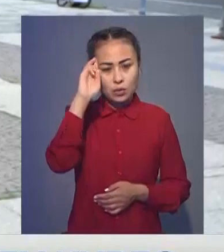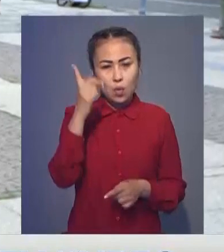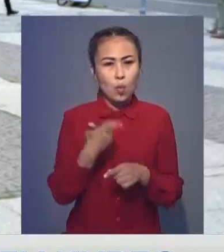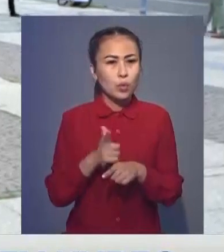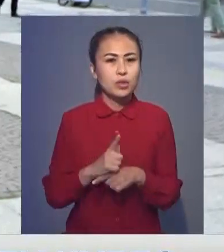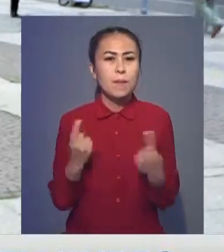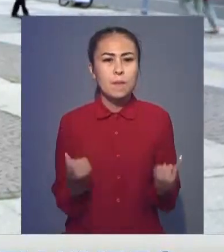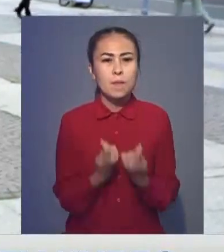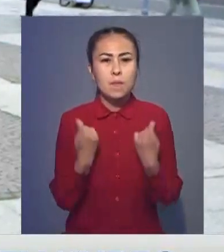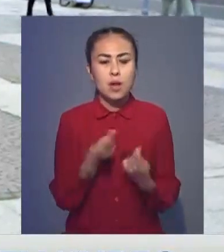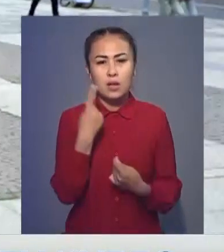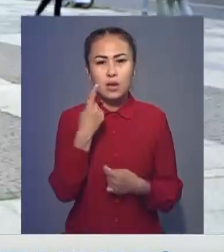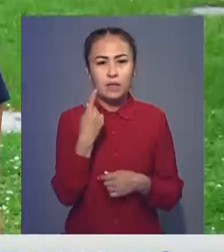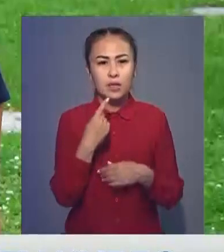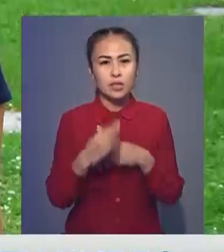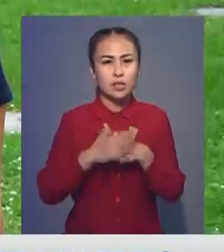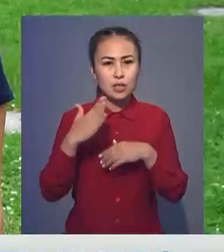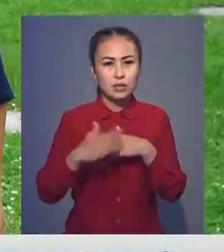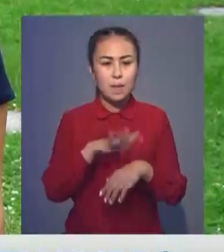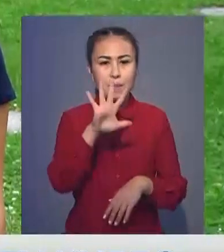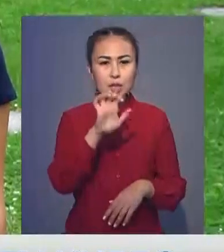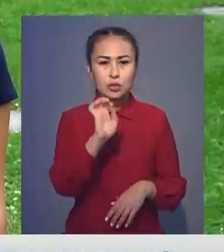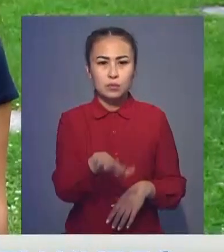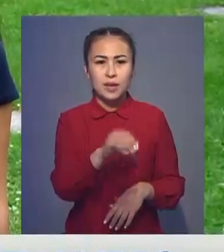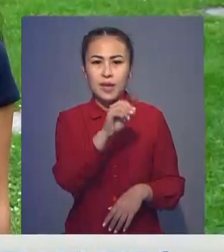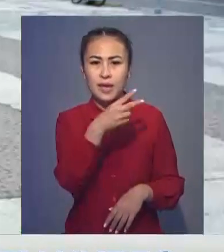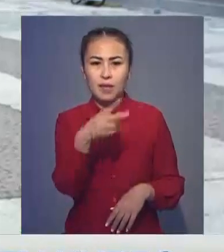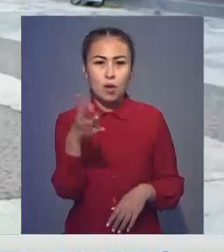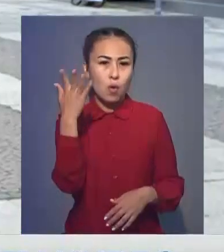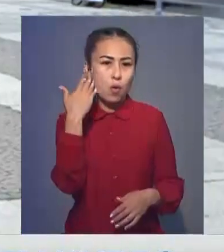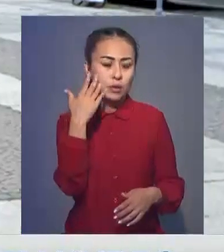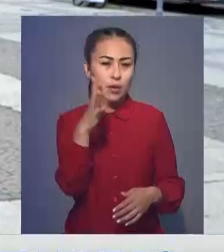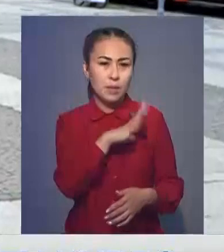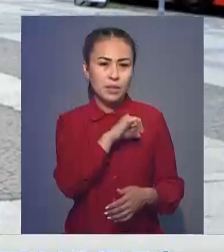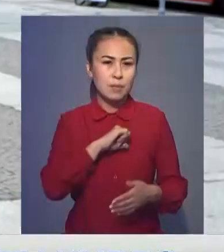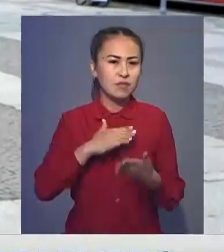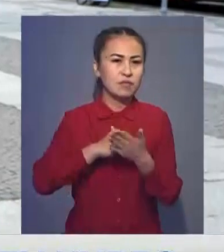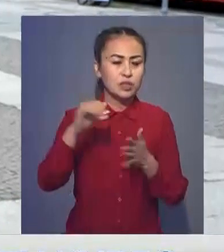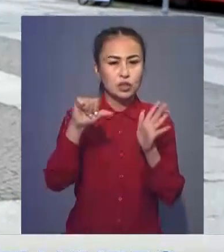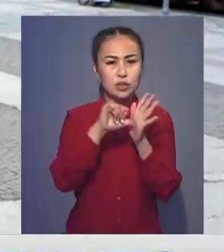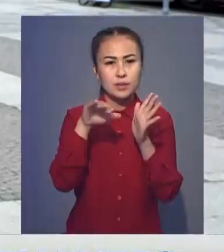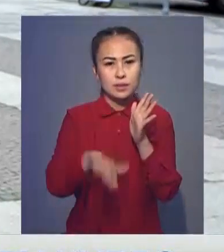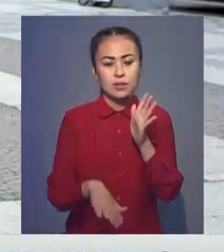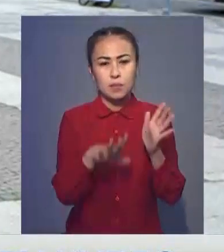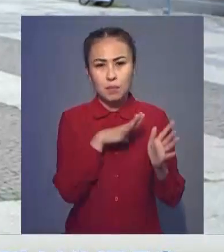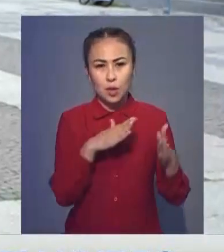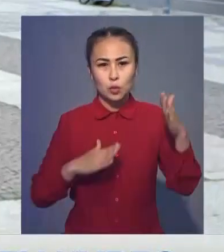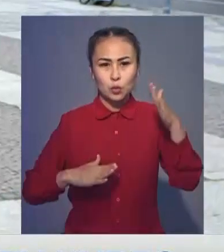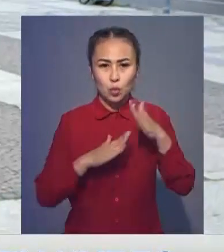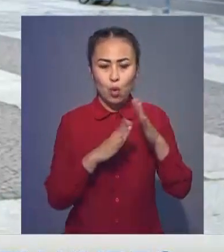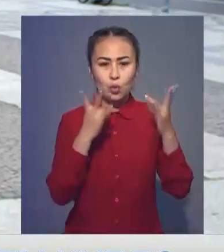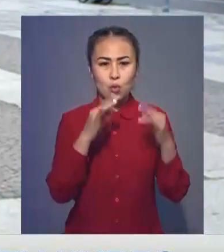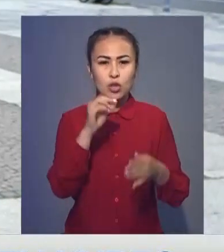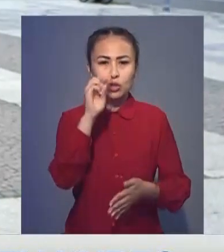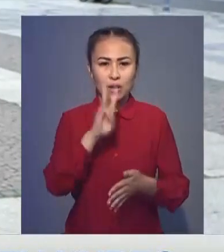аз көлемдегі жаза деп отыр. 500 мың евро айыппұл бекітілгенімен ең жоғарғысы 6 мыңға дейін барды. Әрине, айыппұлдың